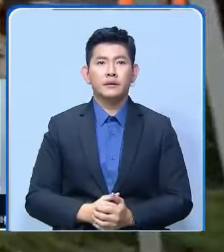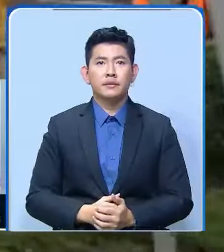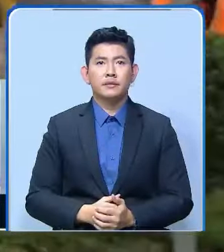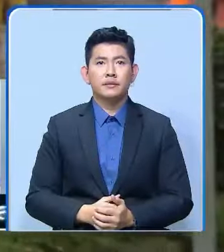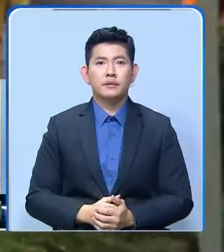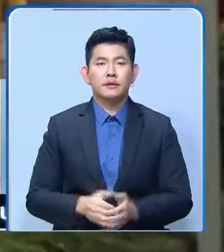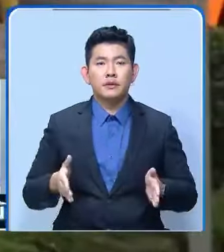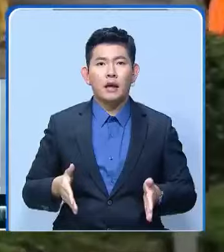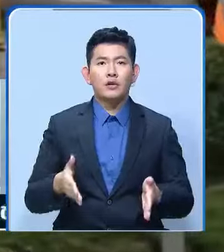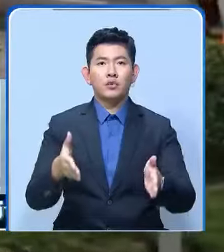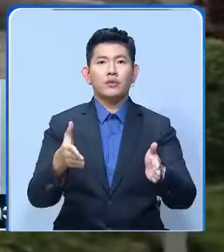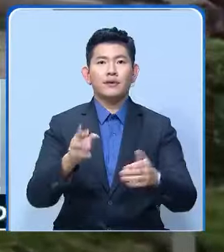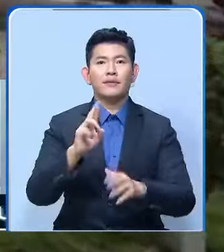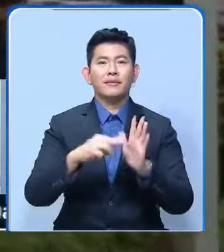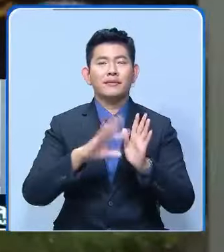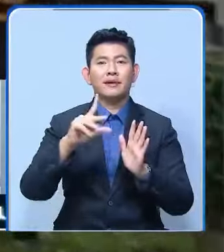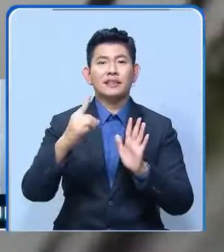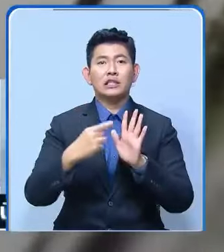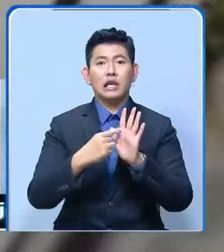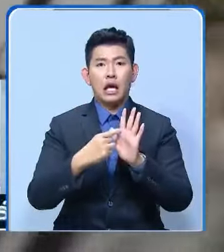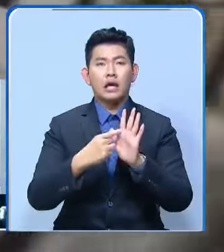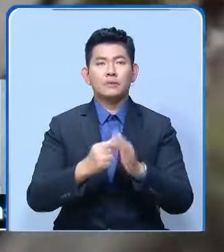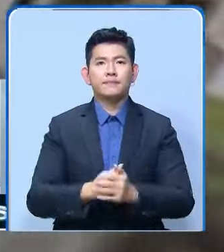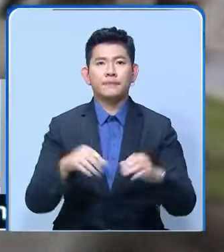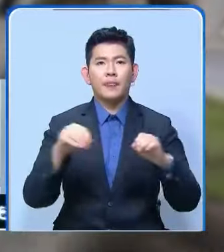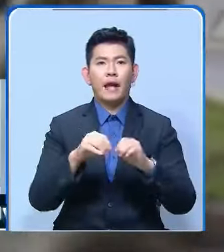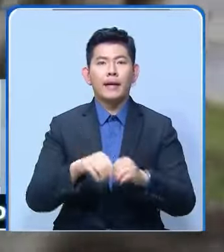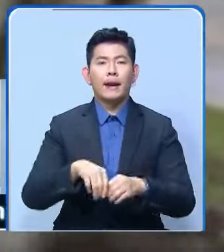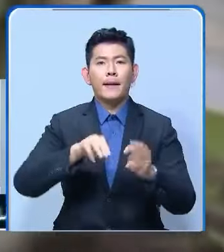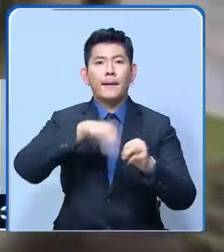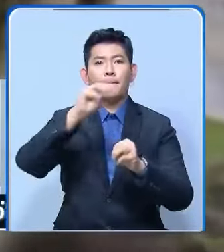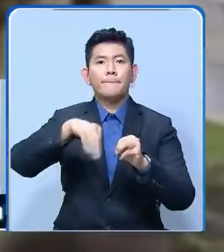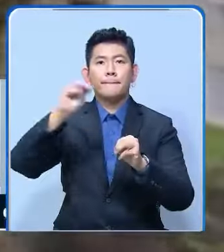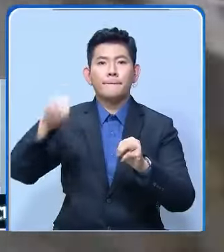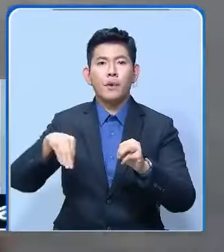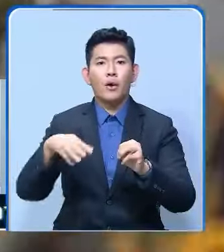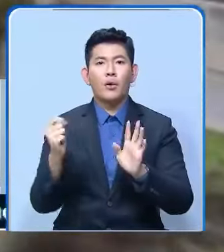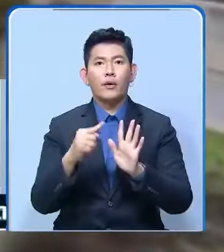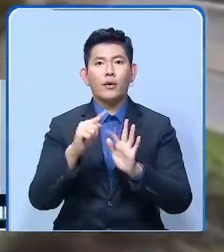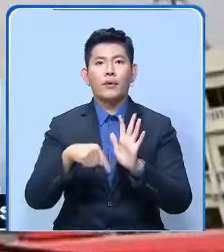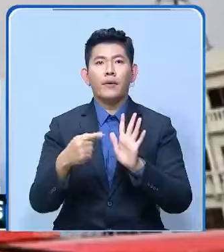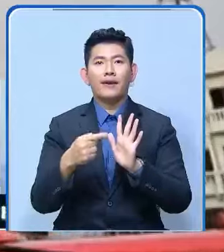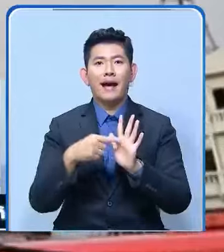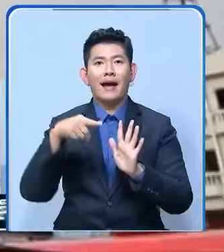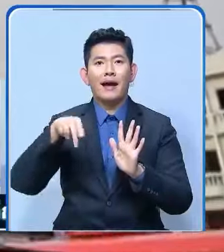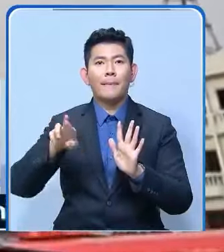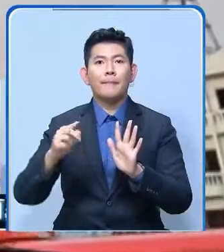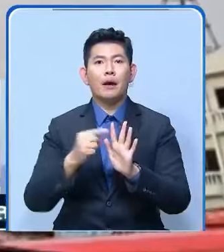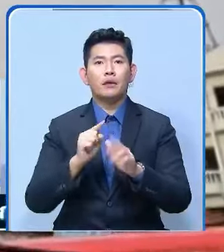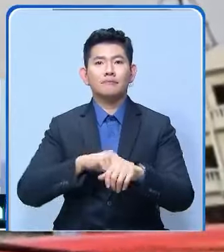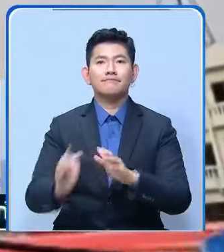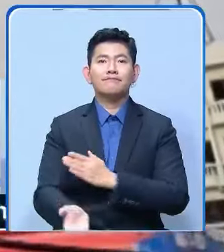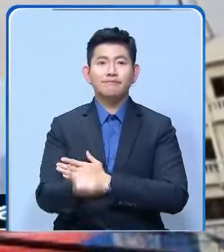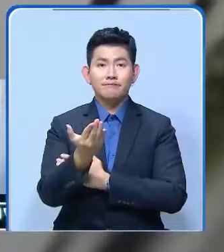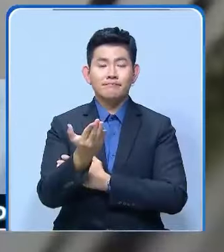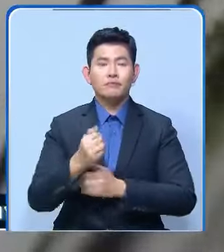ณถนนรัชดาท่าพระนะคะใกล้ๆกับเดอะมอลล์ท่าพระนี่แหละช่วงเช้าที่ผ่านมานี่เอง จ้ะก็เจ้าหน้า